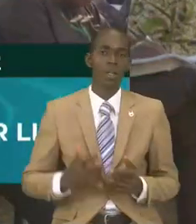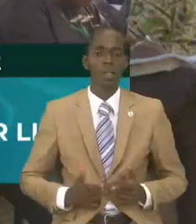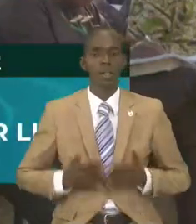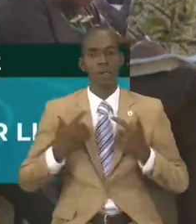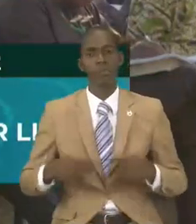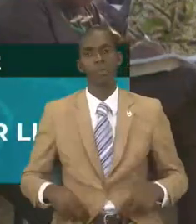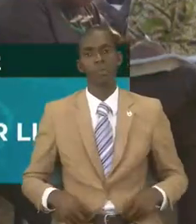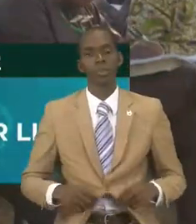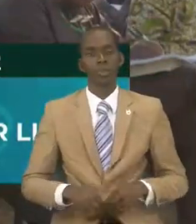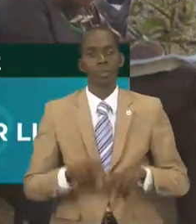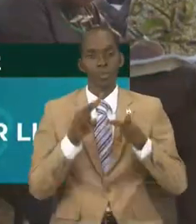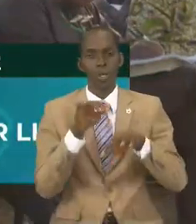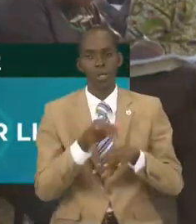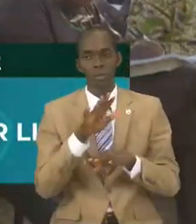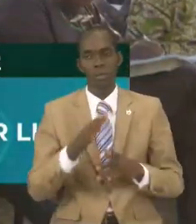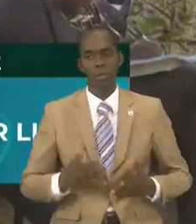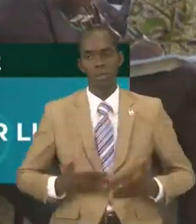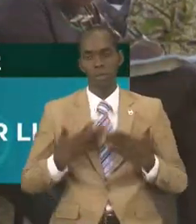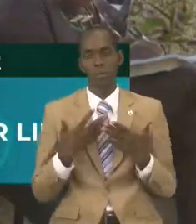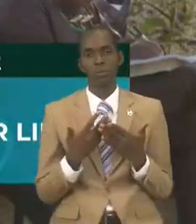de l'ancienne vie. Regarde ta vie.